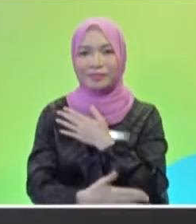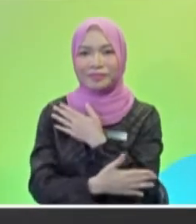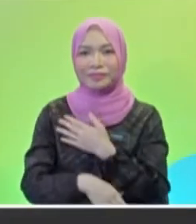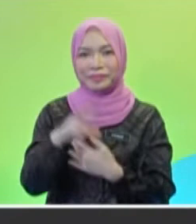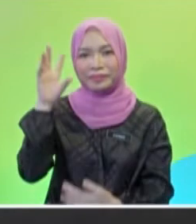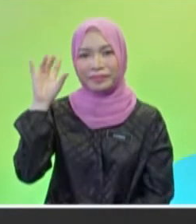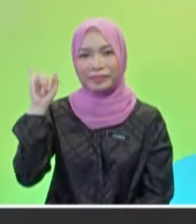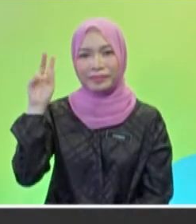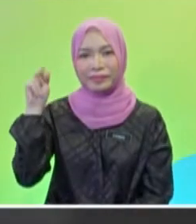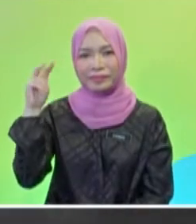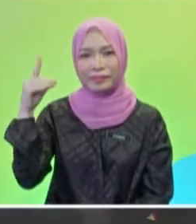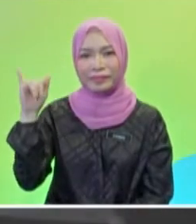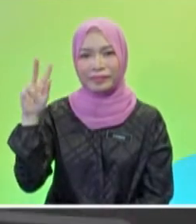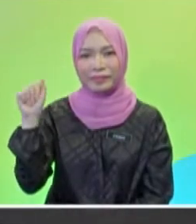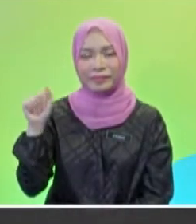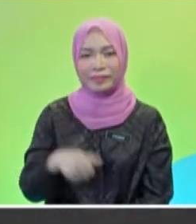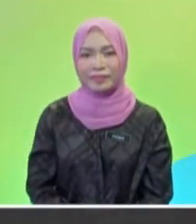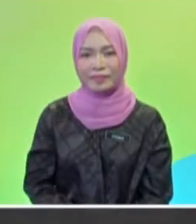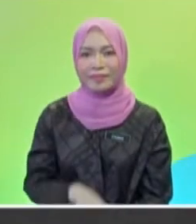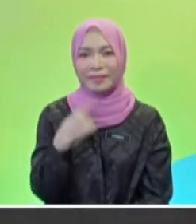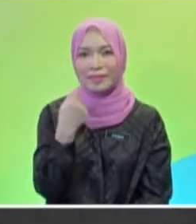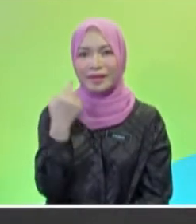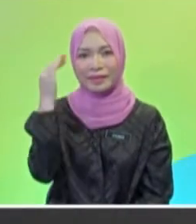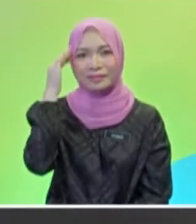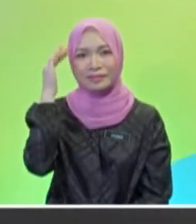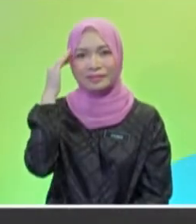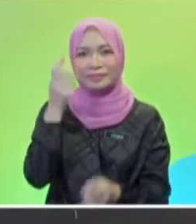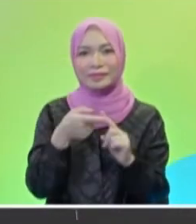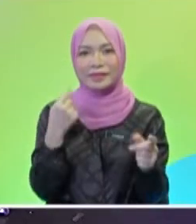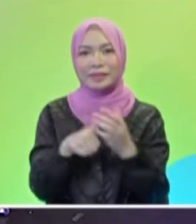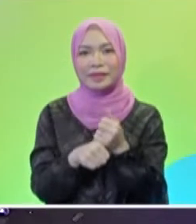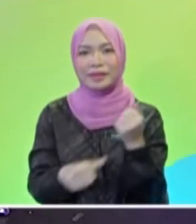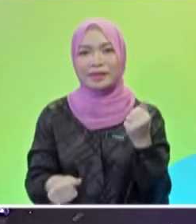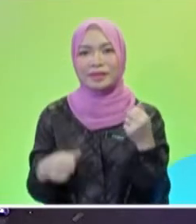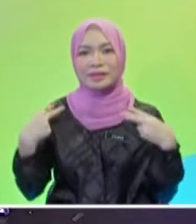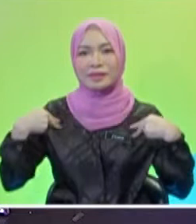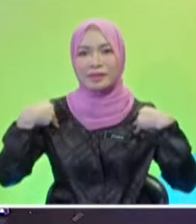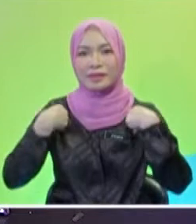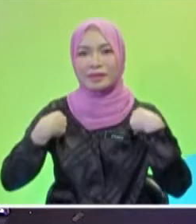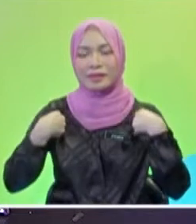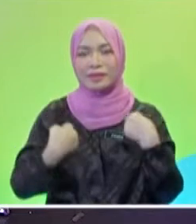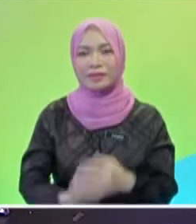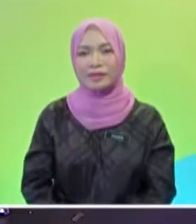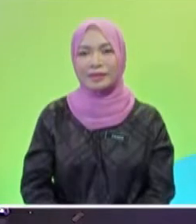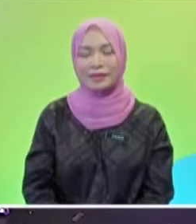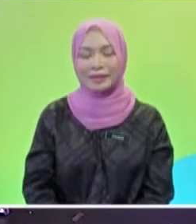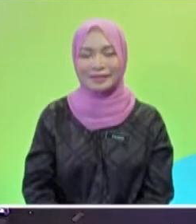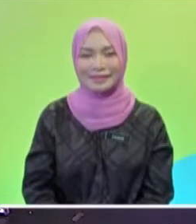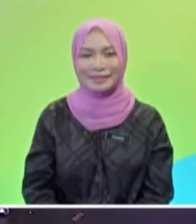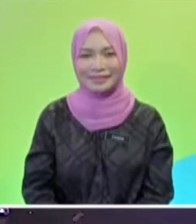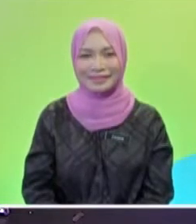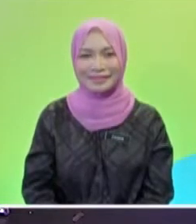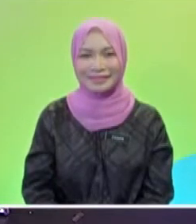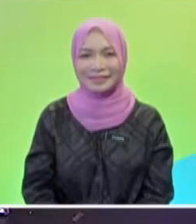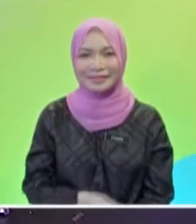bersih sesungguh makanya ease tumbuhan dengan Herlina tinggal haywain atau perputaran tanah